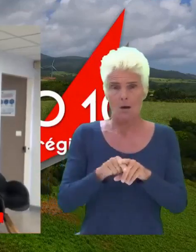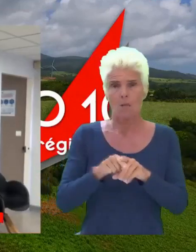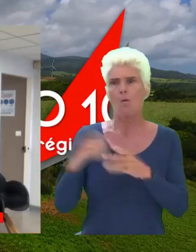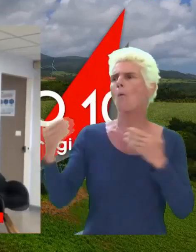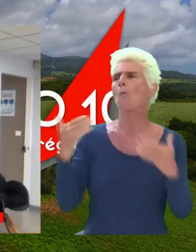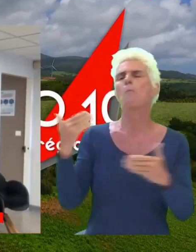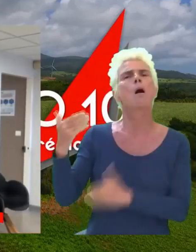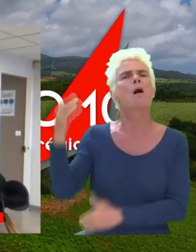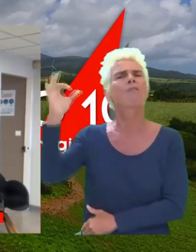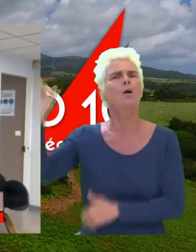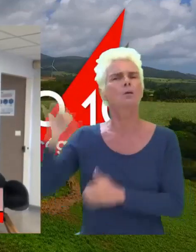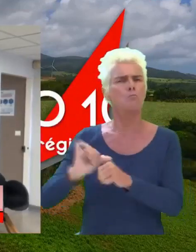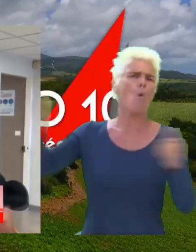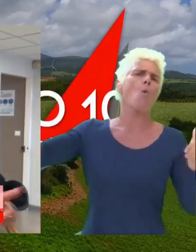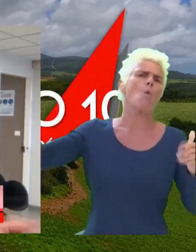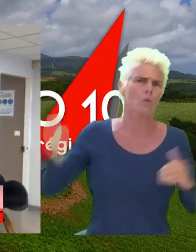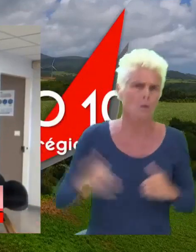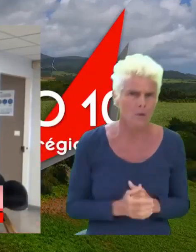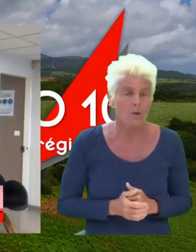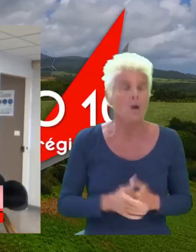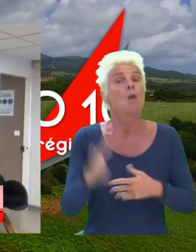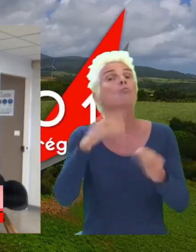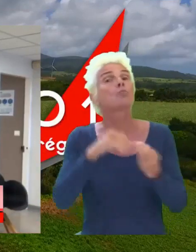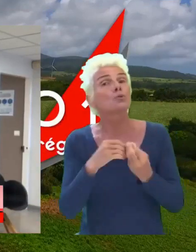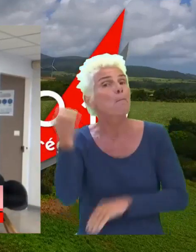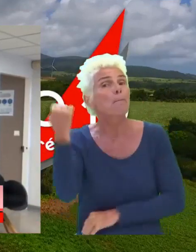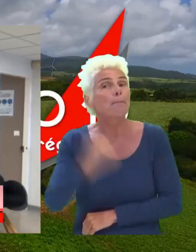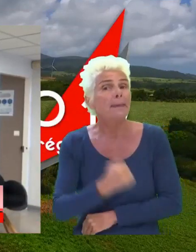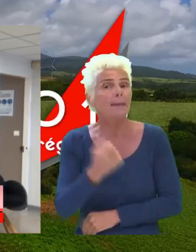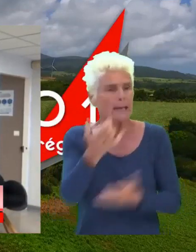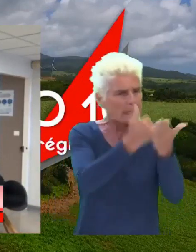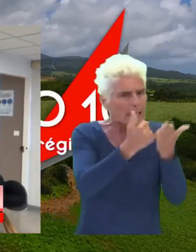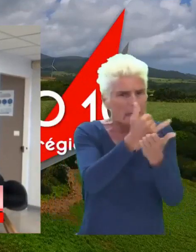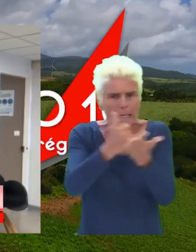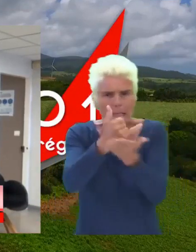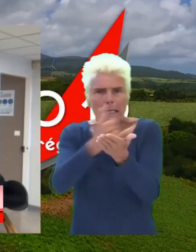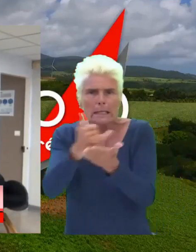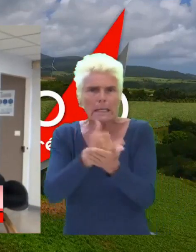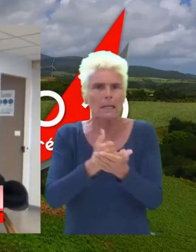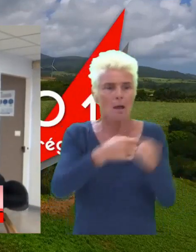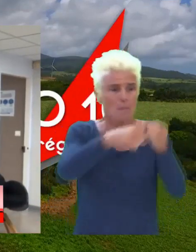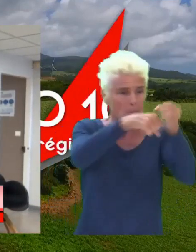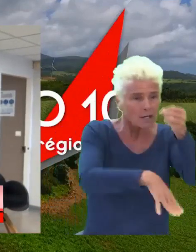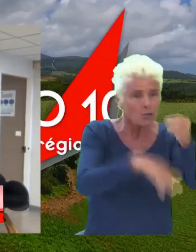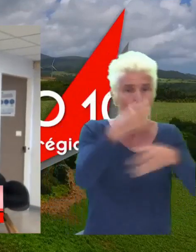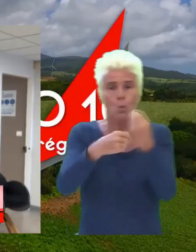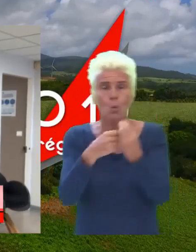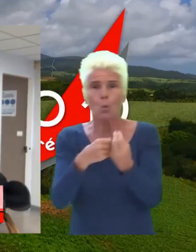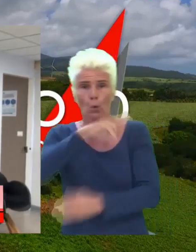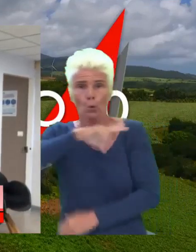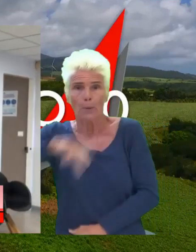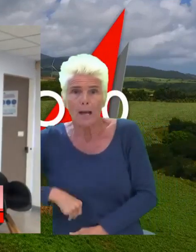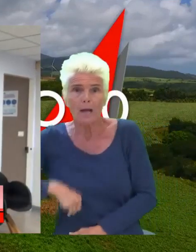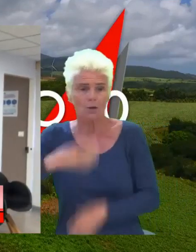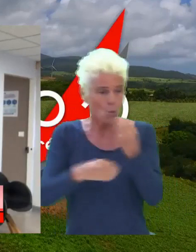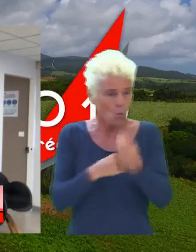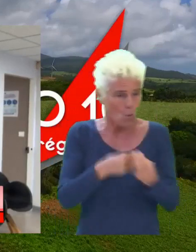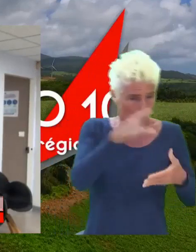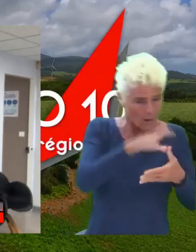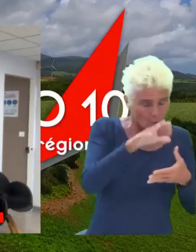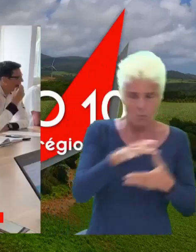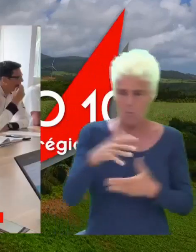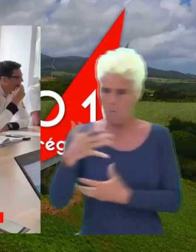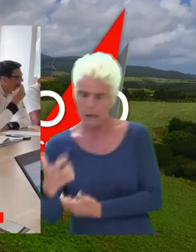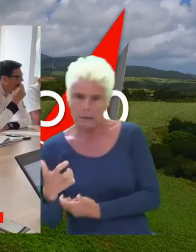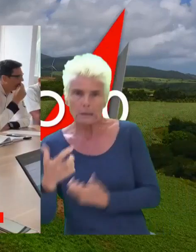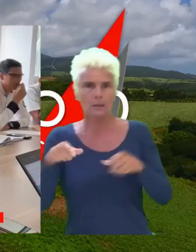mais en plus ils sont différents l'un les uns des autres chaque réalité si je prends la guillane ou maotte c'est pas tout à fait pareil que la Martinique ou la Guadeloupe et si